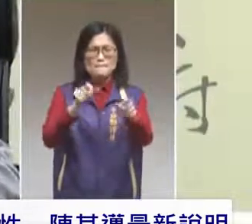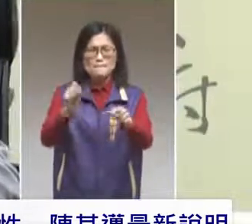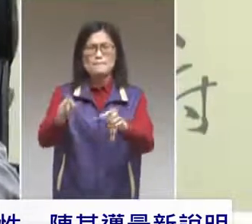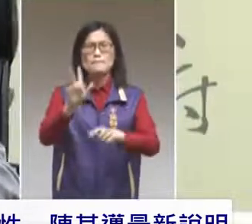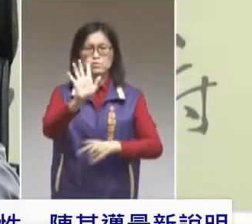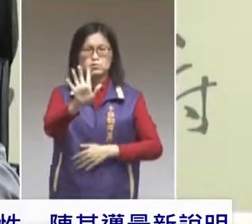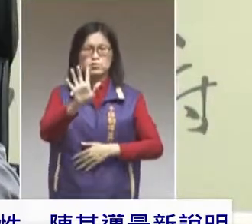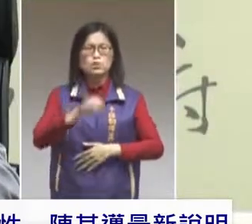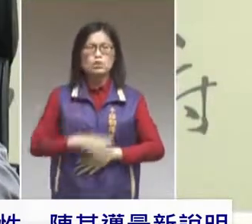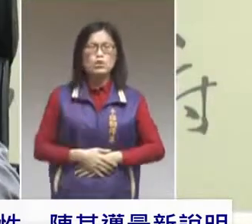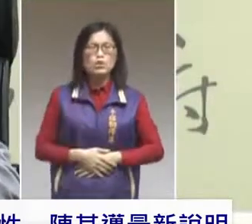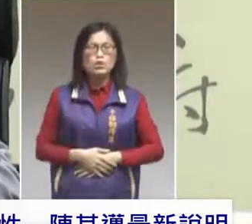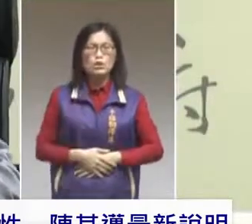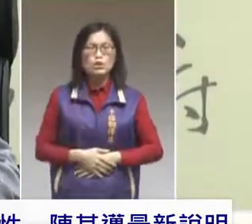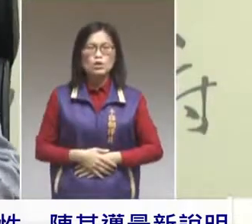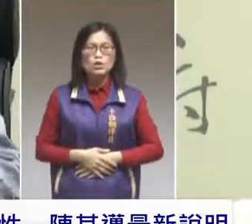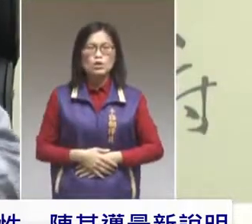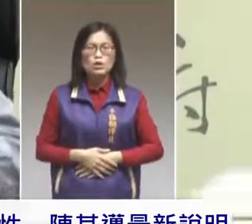费。